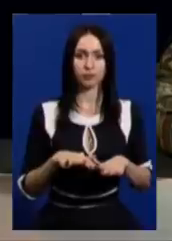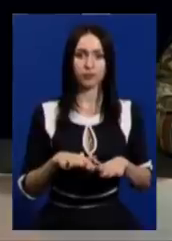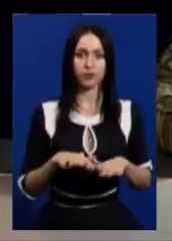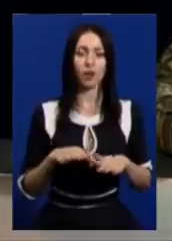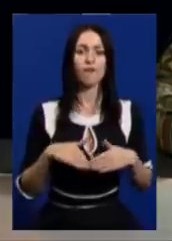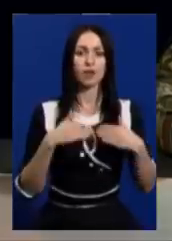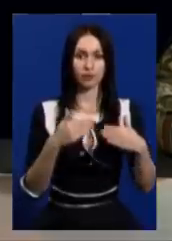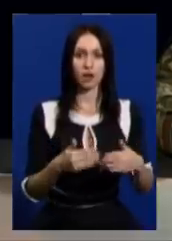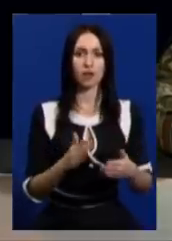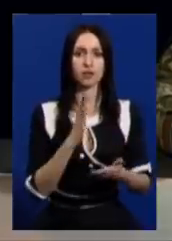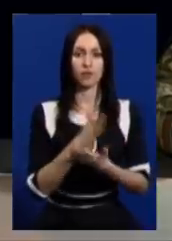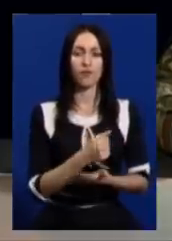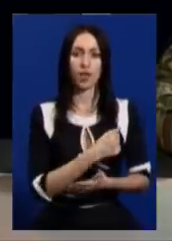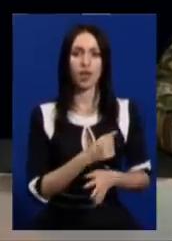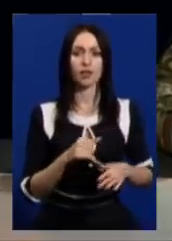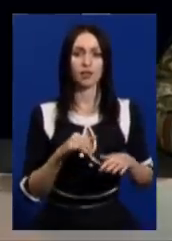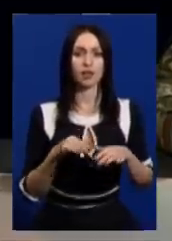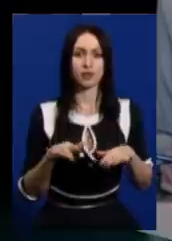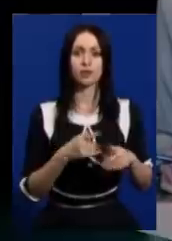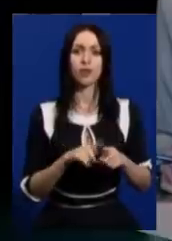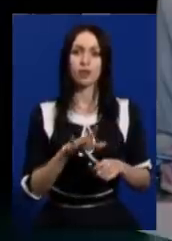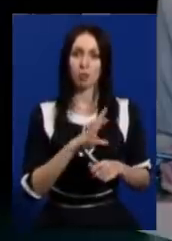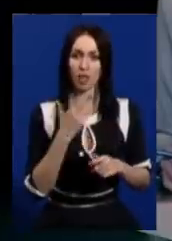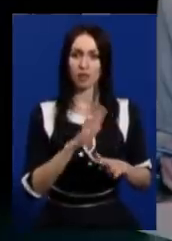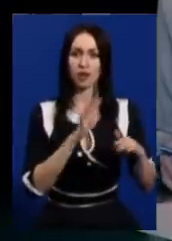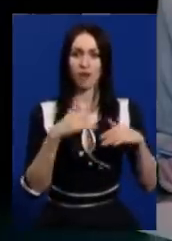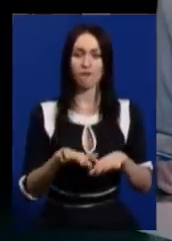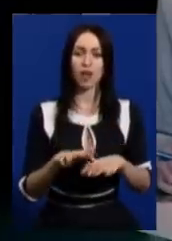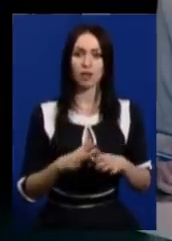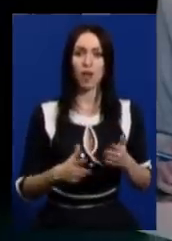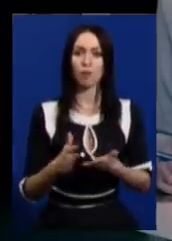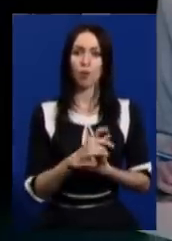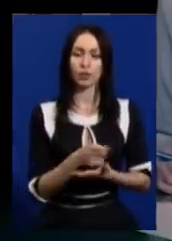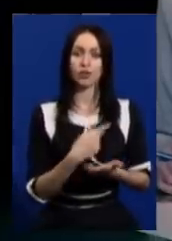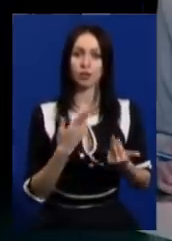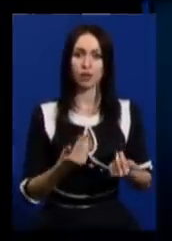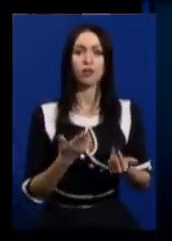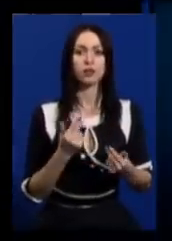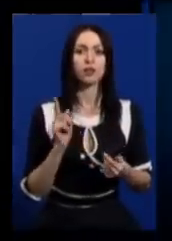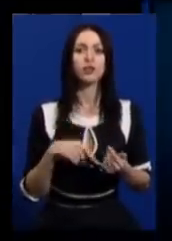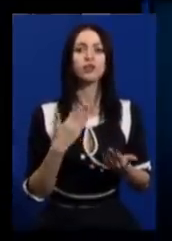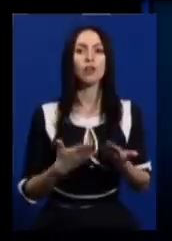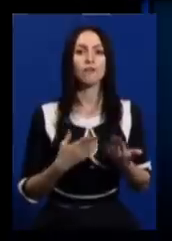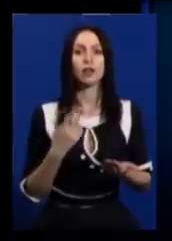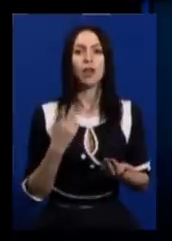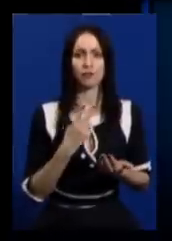выдвигаться в сторону военных действий. Це була третя хвиля мобілізації, так? Скоріше всього, даже, наверное, вторая.